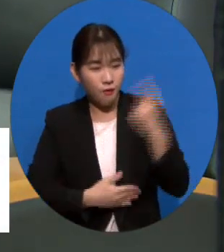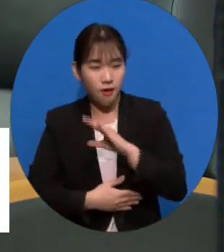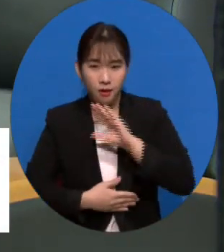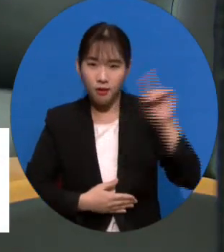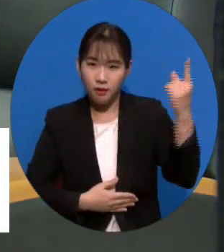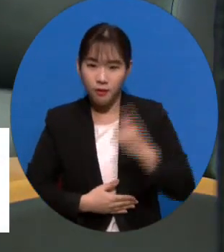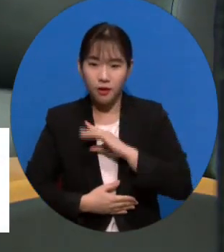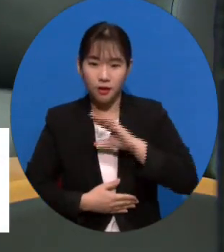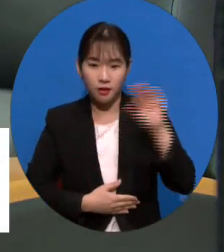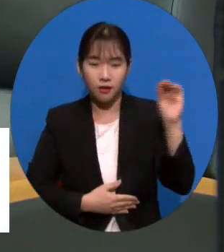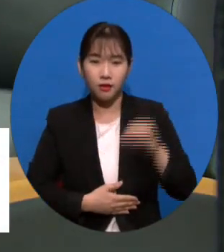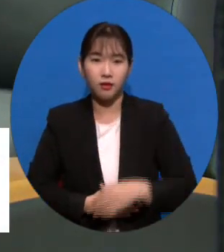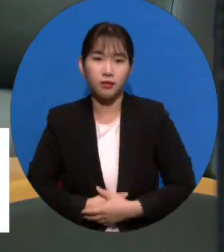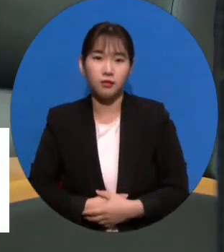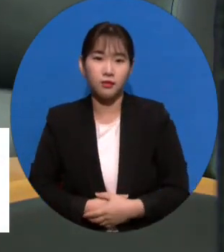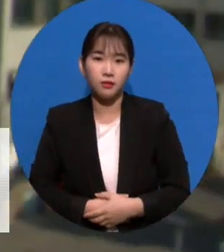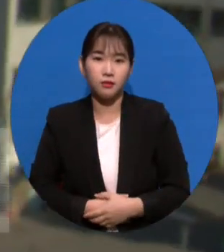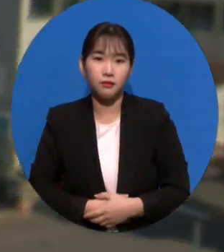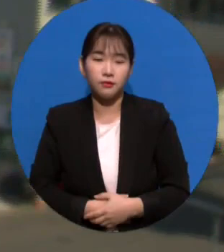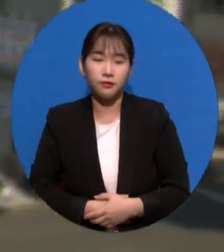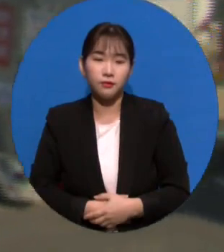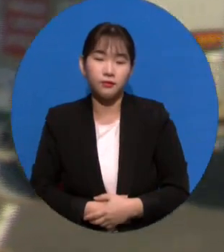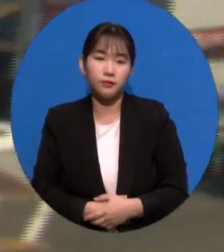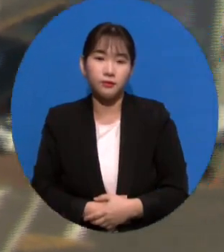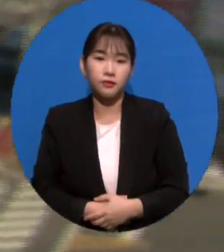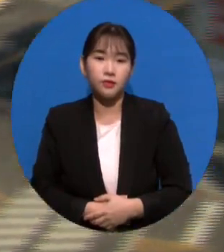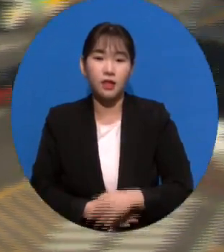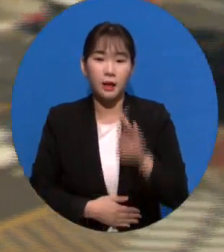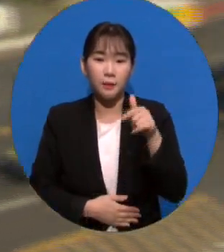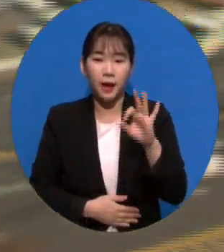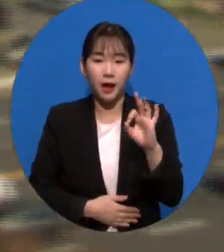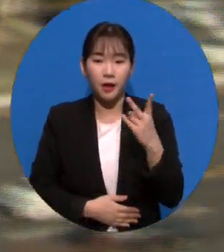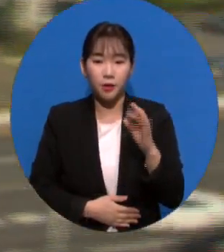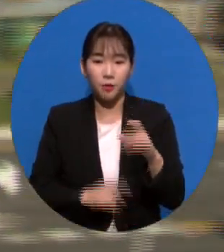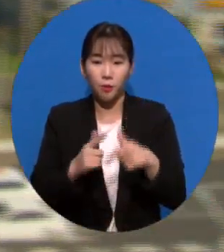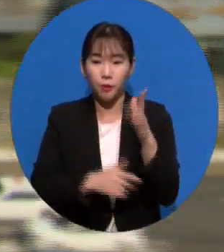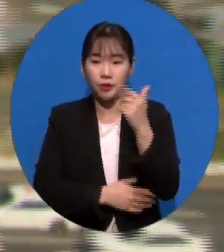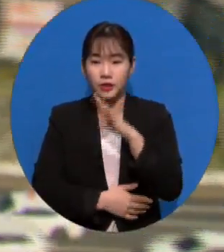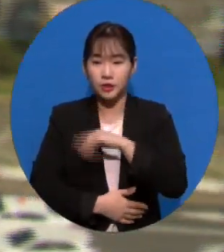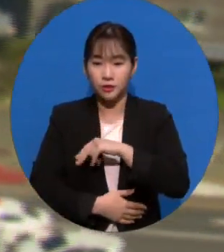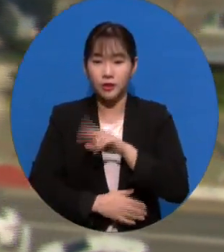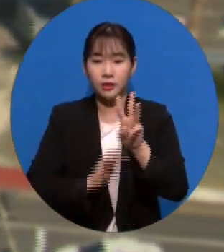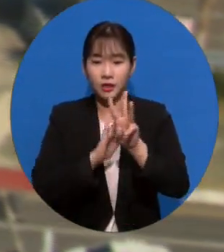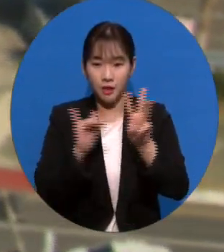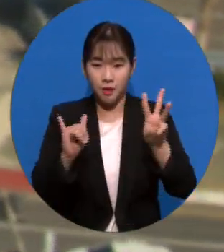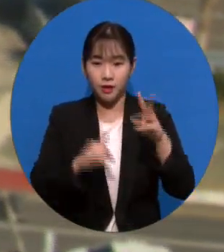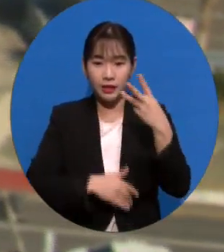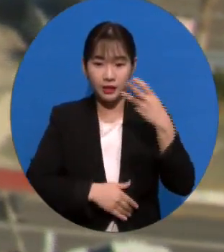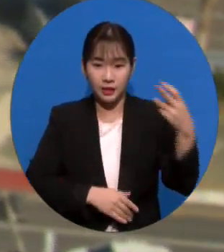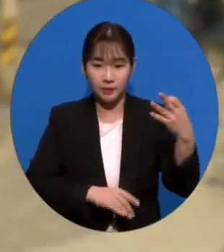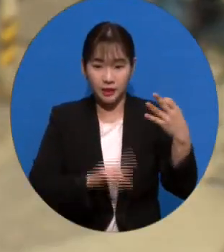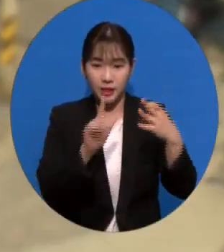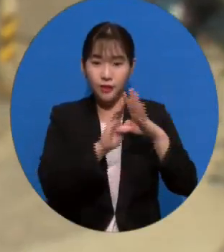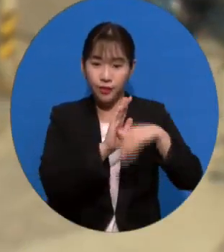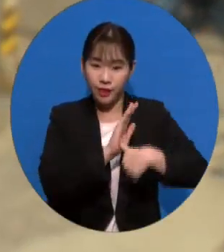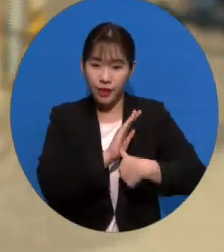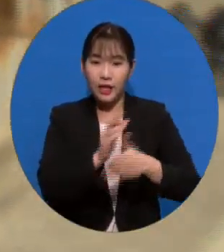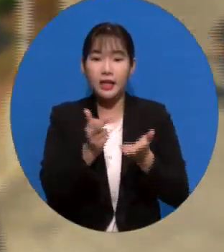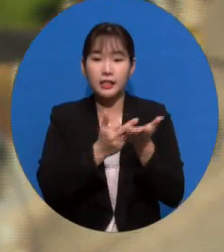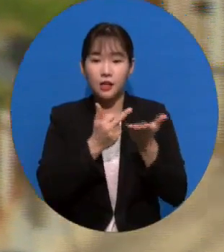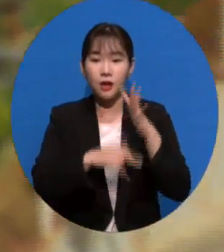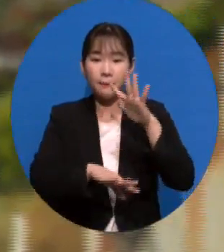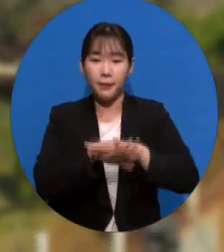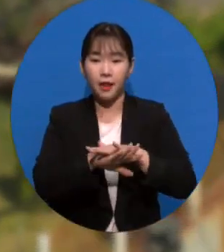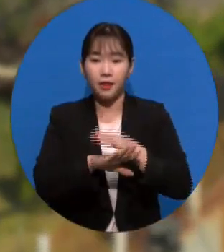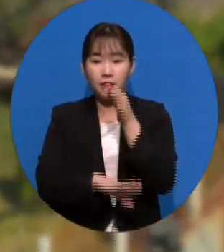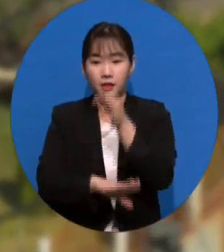손님이 나와라 들어오거나. 박용 목포시 의원 등 3명은 2014년에 제주에